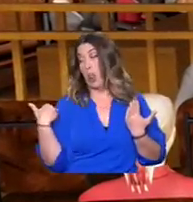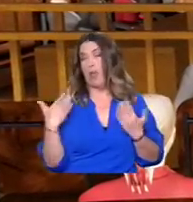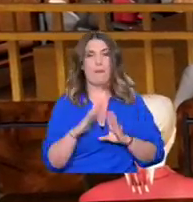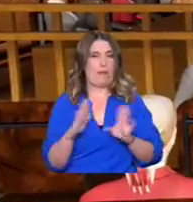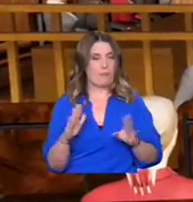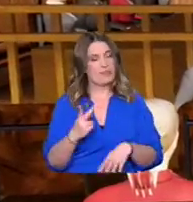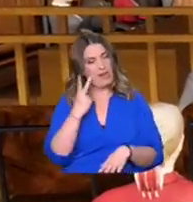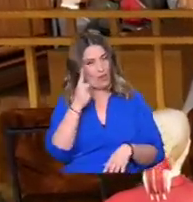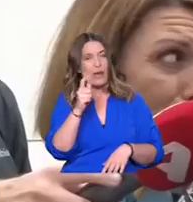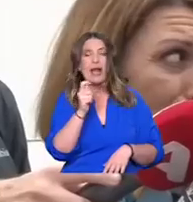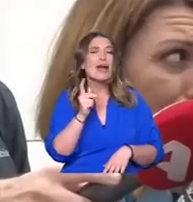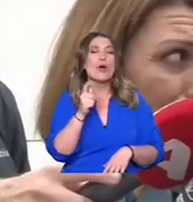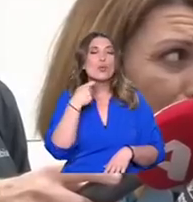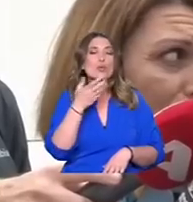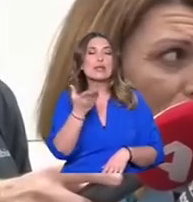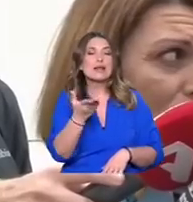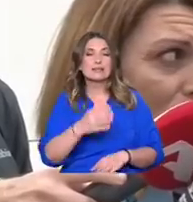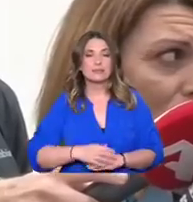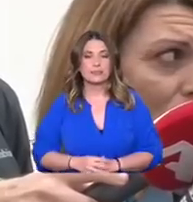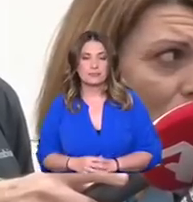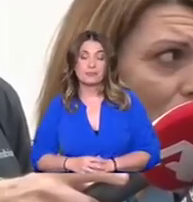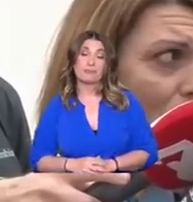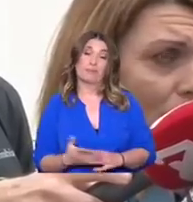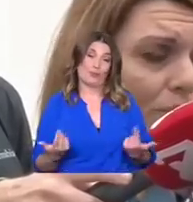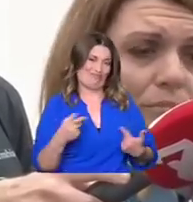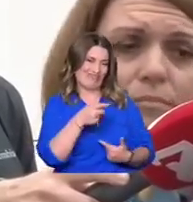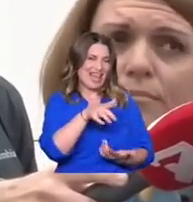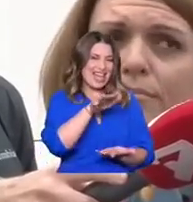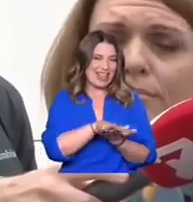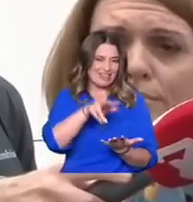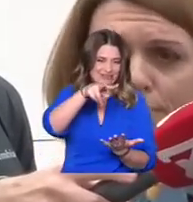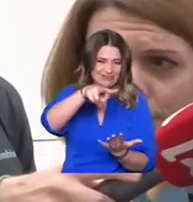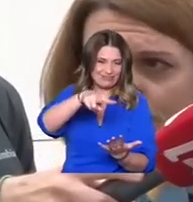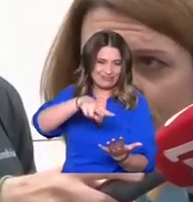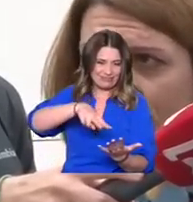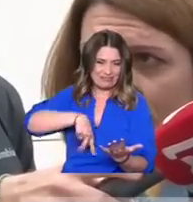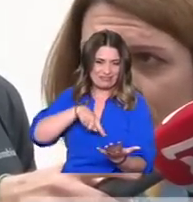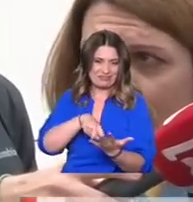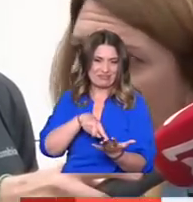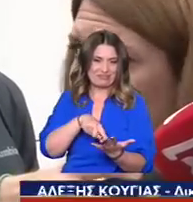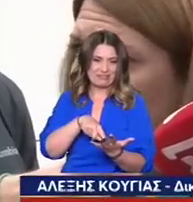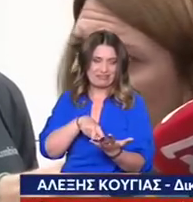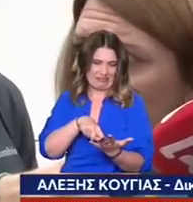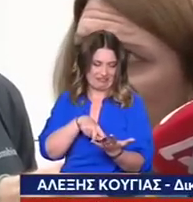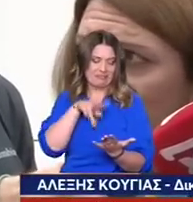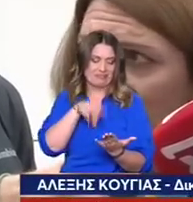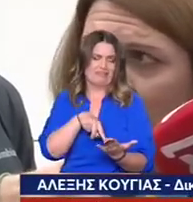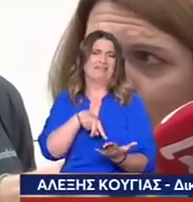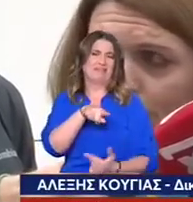Κούγιας βγαίνοντας. Όταν της διαβάσαμε την κατάθεσή της, αλλά και μια συνέντευξη την οποία είχε δώσει σε γνωστό τηλεοπτικό